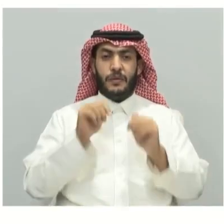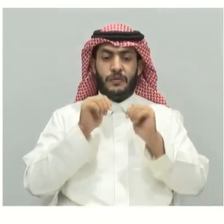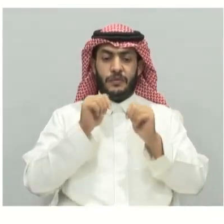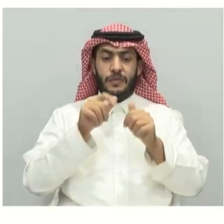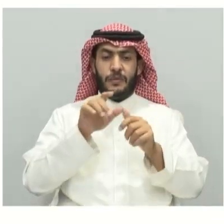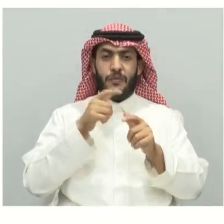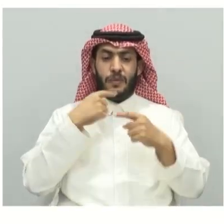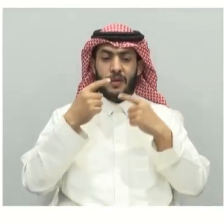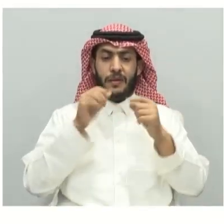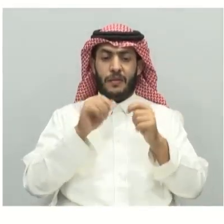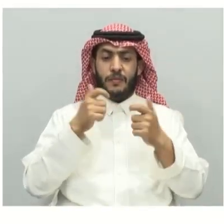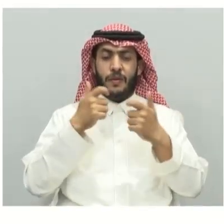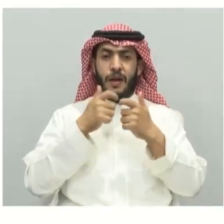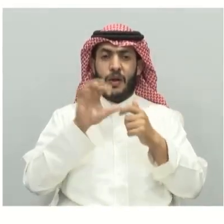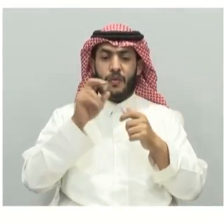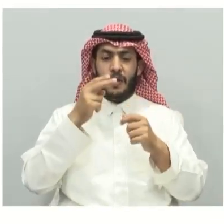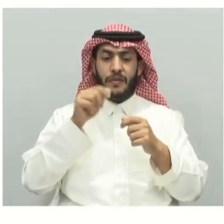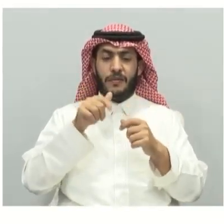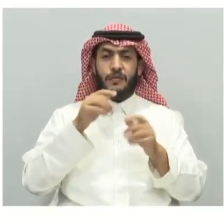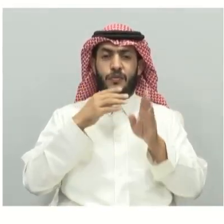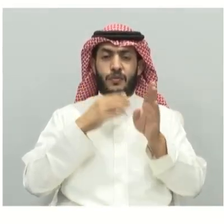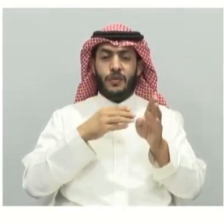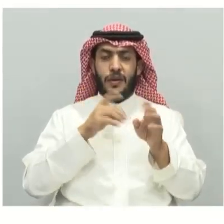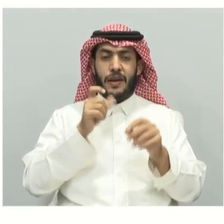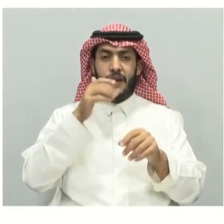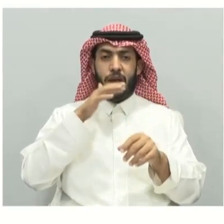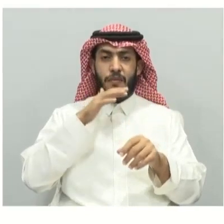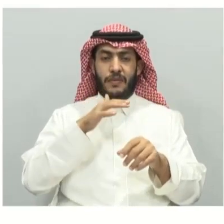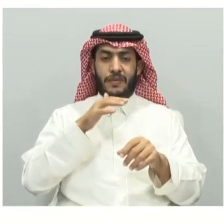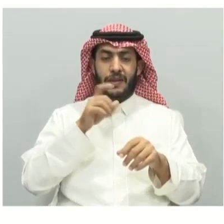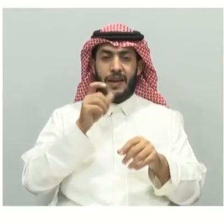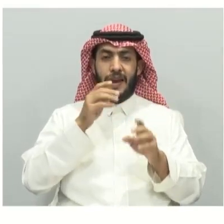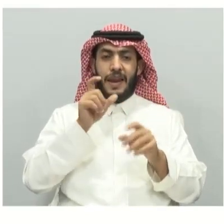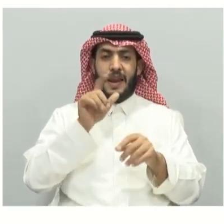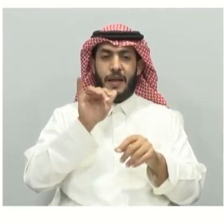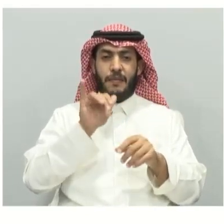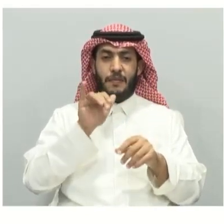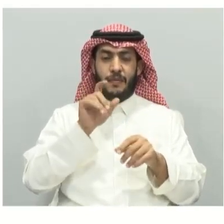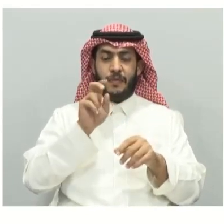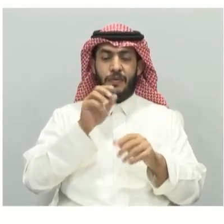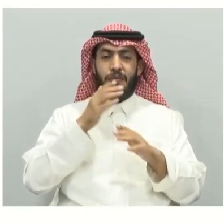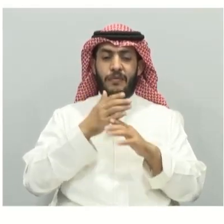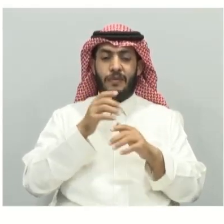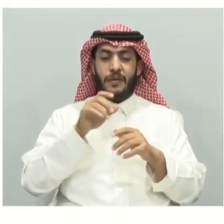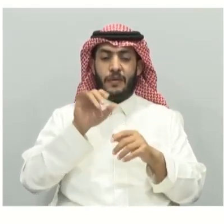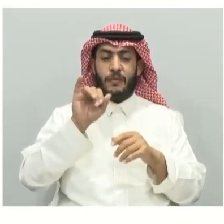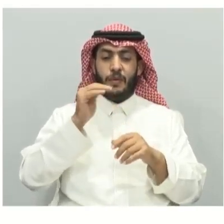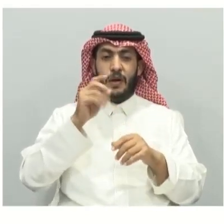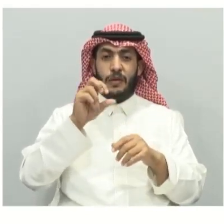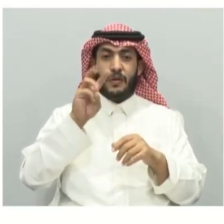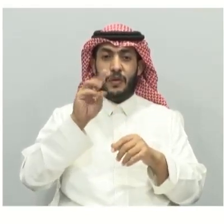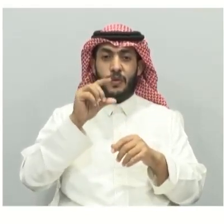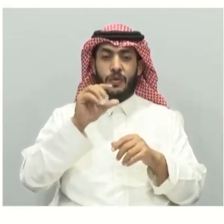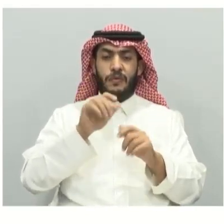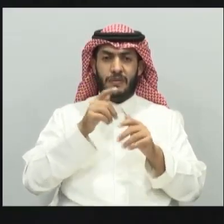المحدثين في محاربه الوضع في السنه النبويه ف المحدثون رحمهم الله تعالى